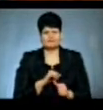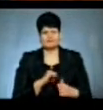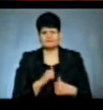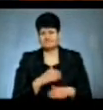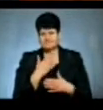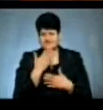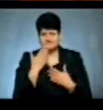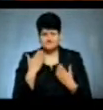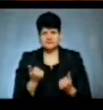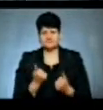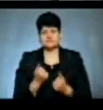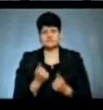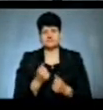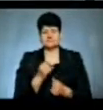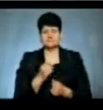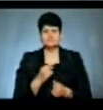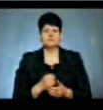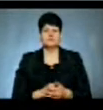до нього підходили.